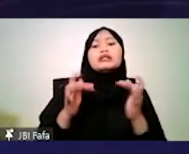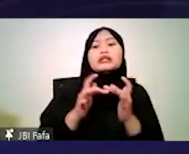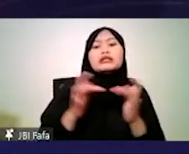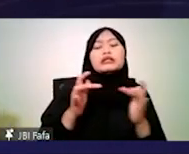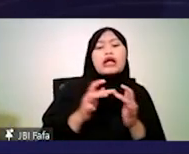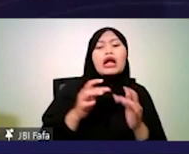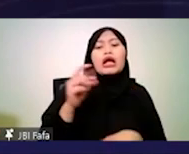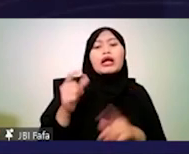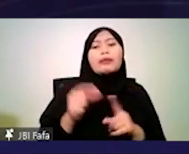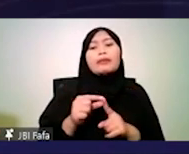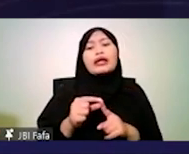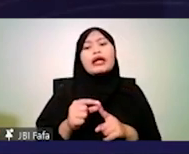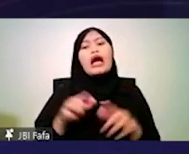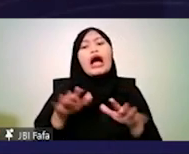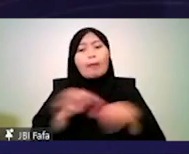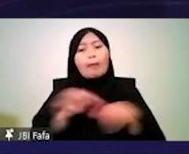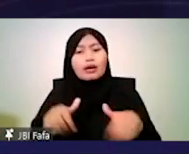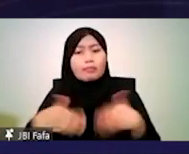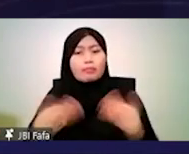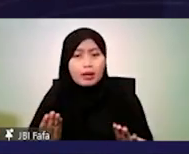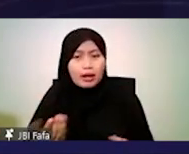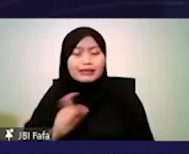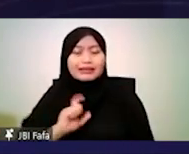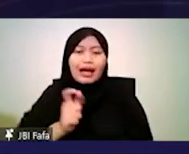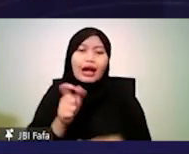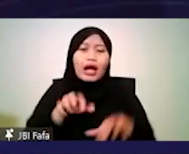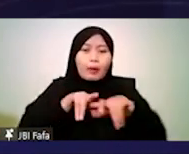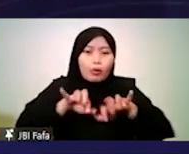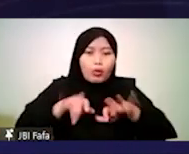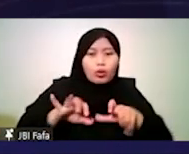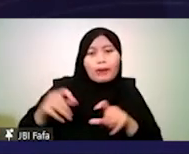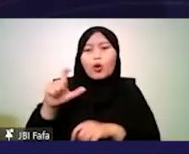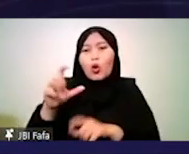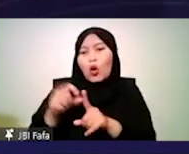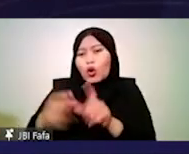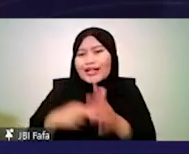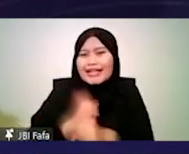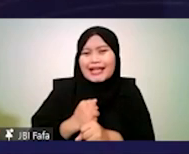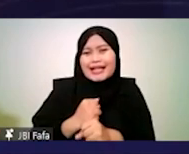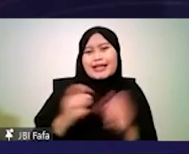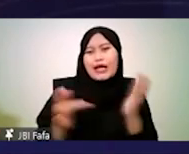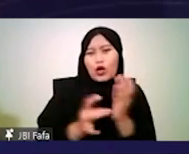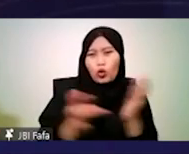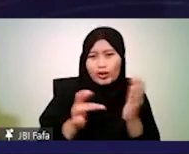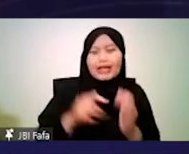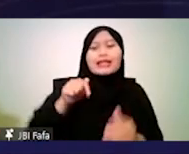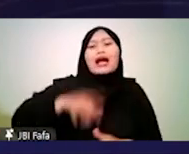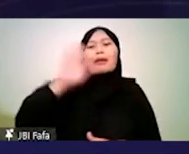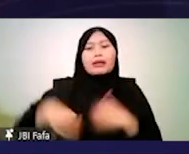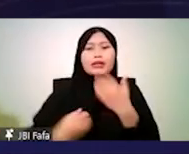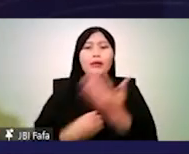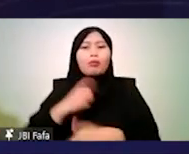maupun security-nya dalam bentuk puding puding teknologi itu ya Entah sudah sedang kembangkan